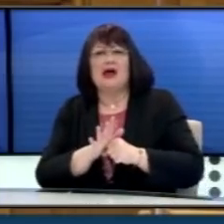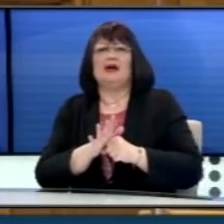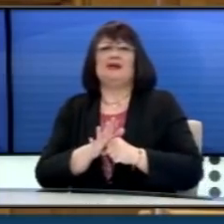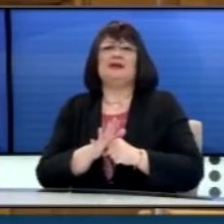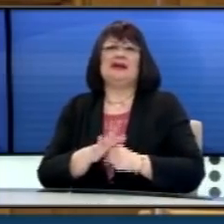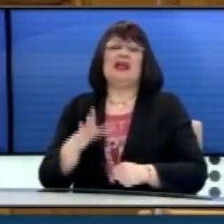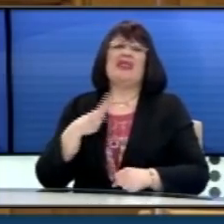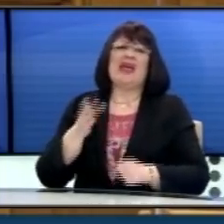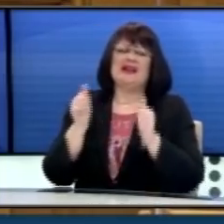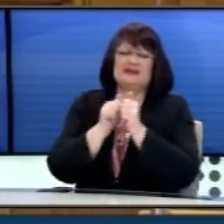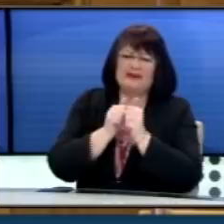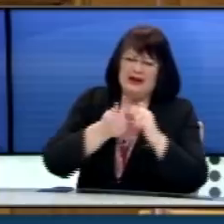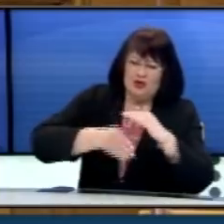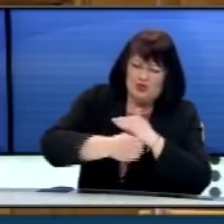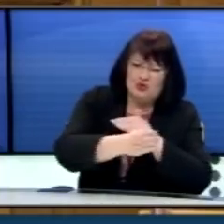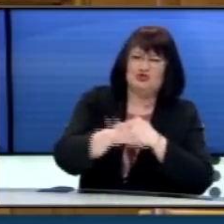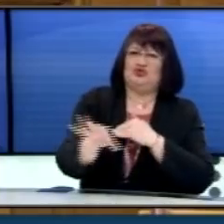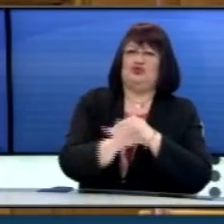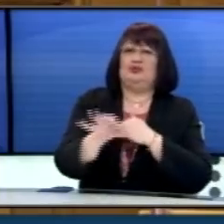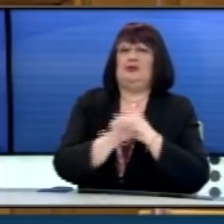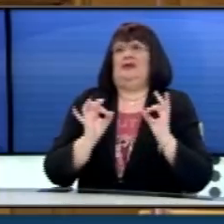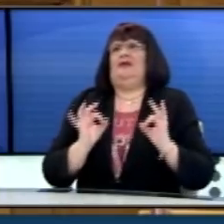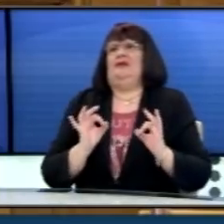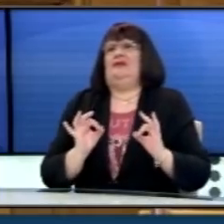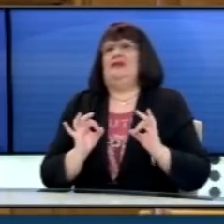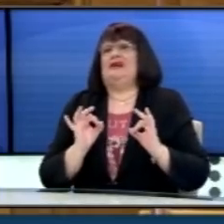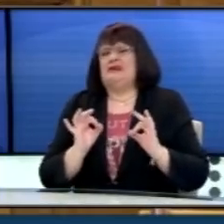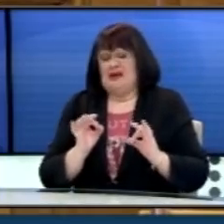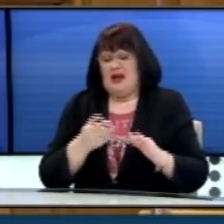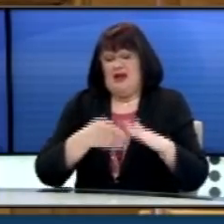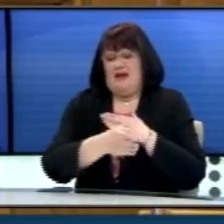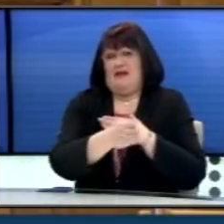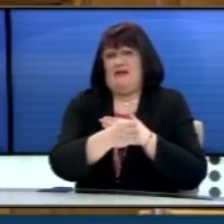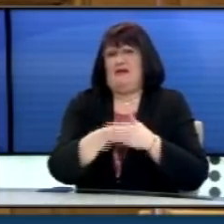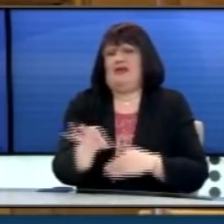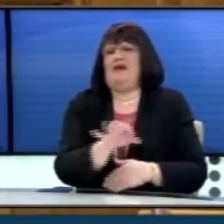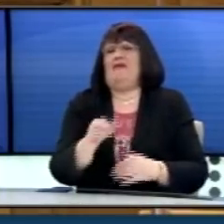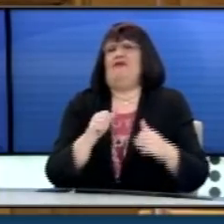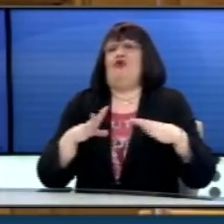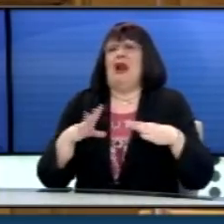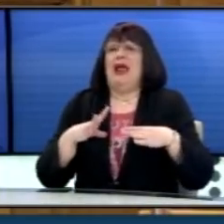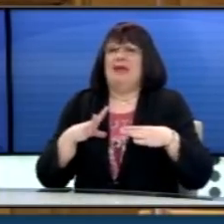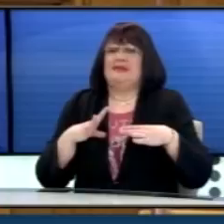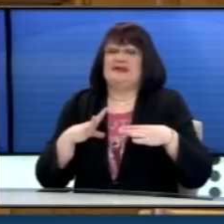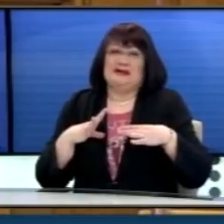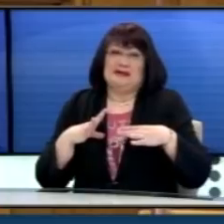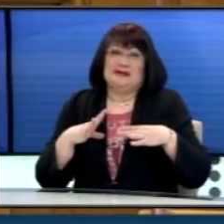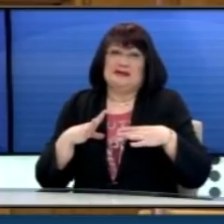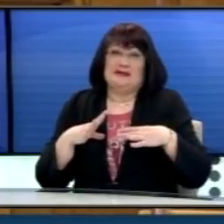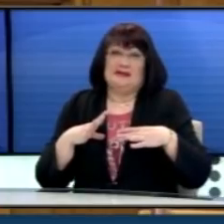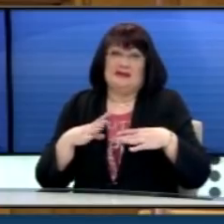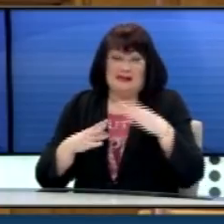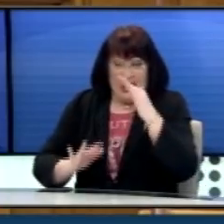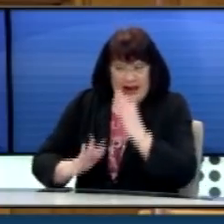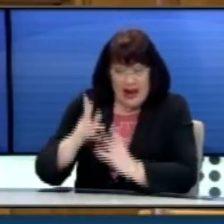θέλετε να βολέψετε γνωστούς, που εννοείται βέβαια ότι μαζί με το Βασιλικό ποτίζετε και γλάστρα. Η ίδια η